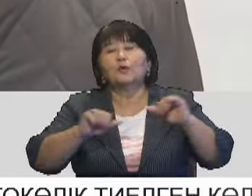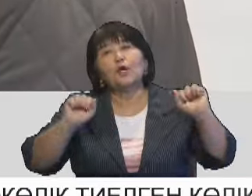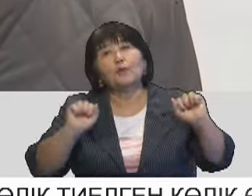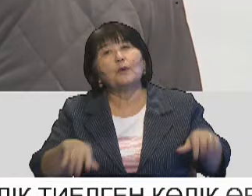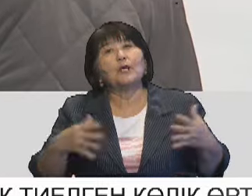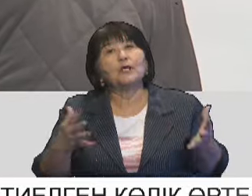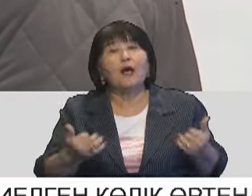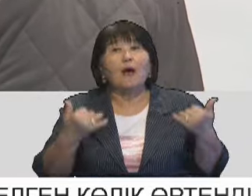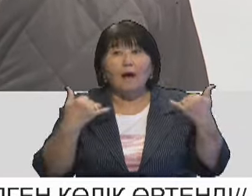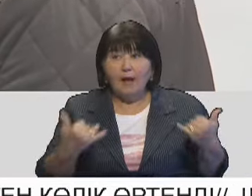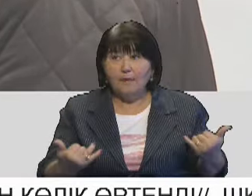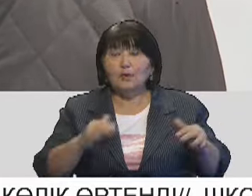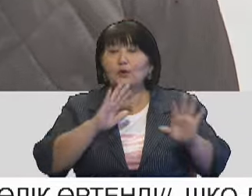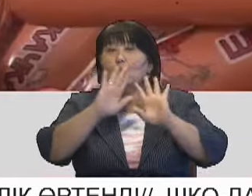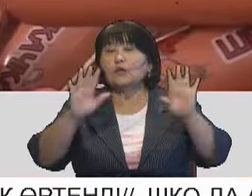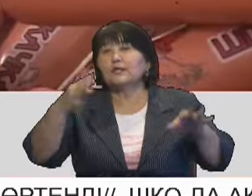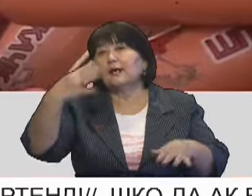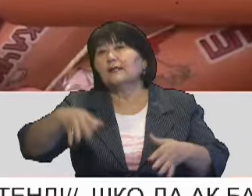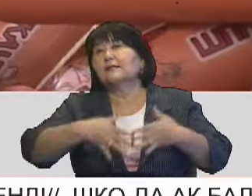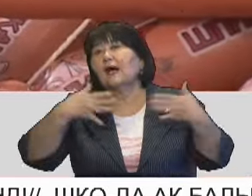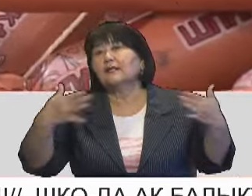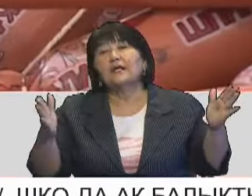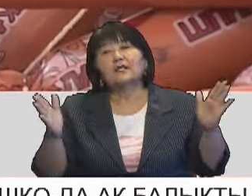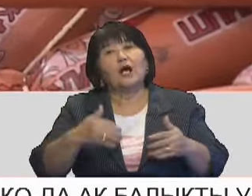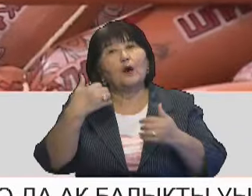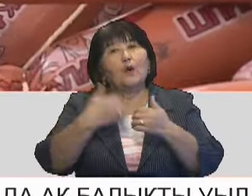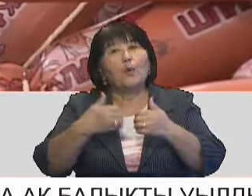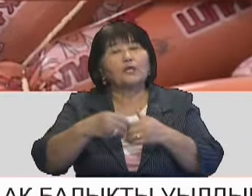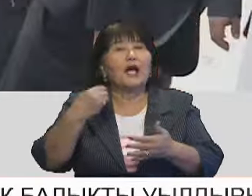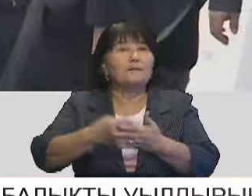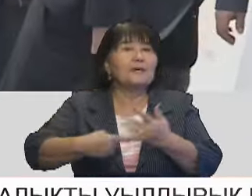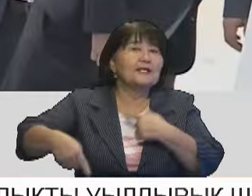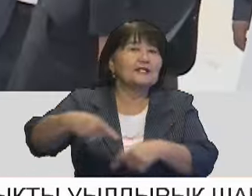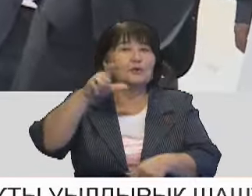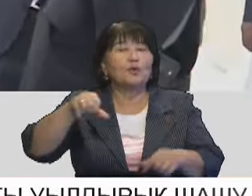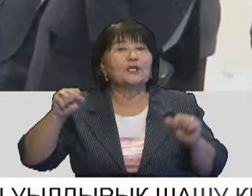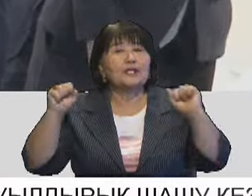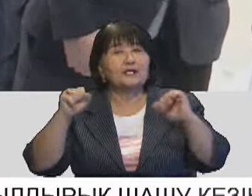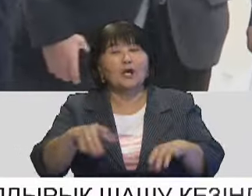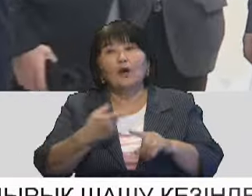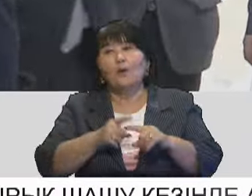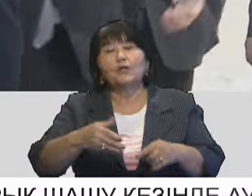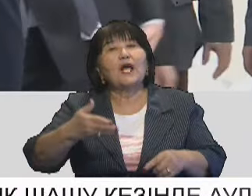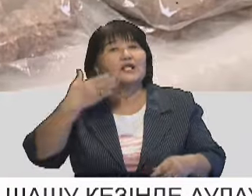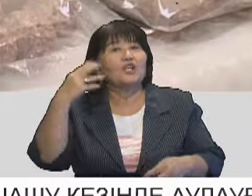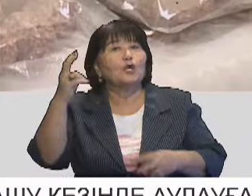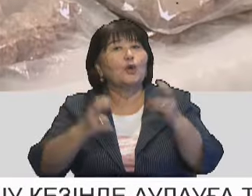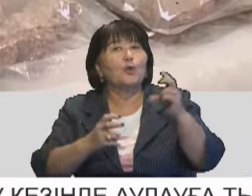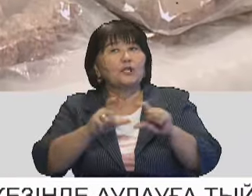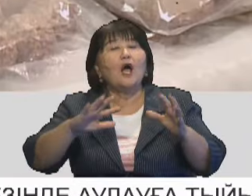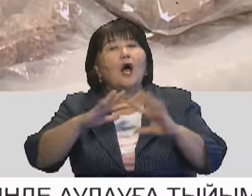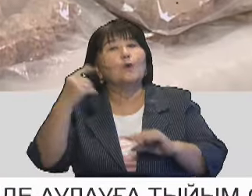алды. Ал бүгінгі көрмеге 40-тан астам шағын және орта бизнес өкілдері жиналған. Олар жеңіл өнеркәсіп және